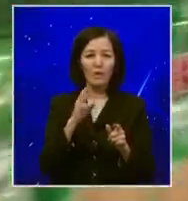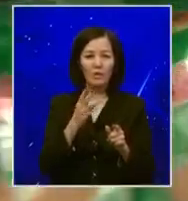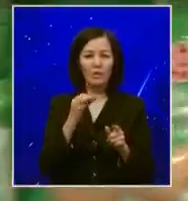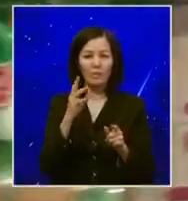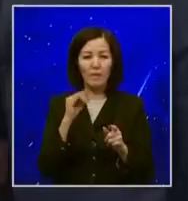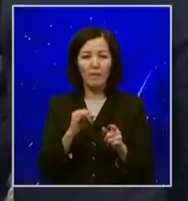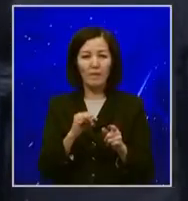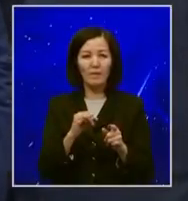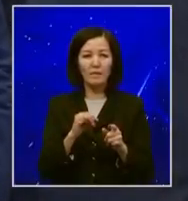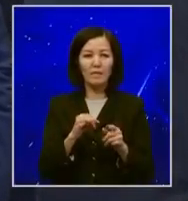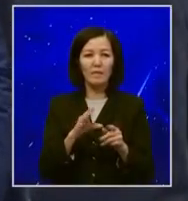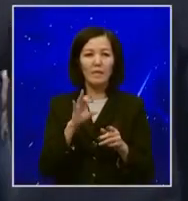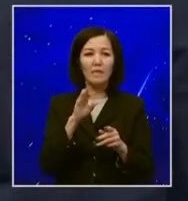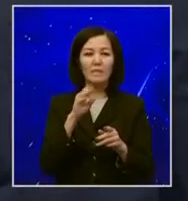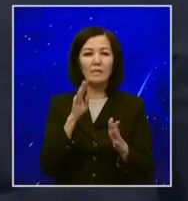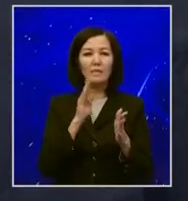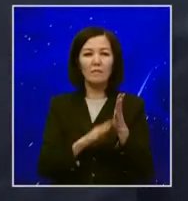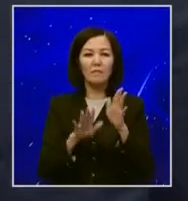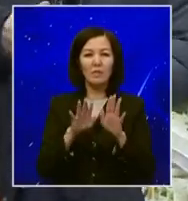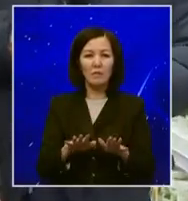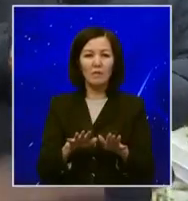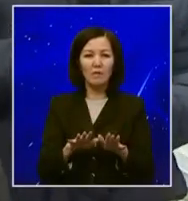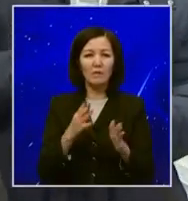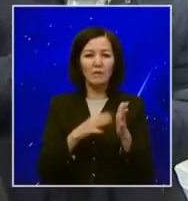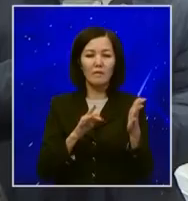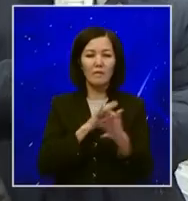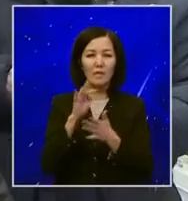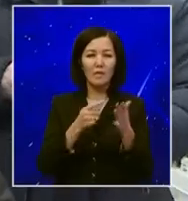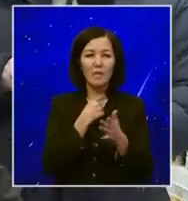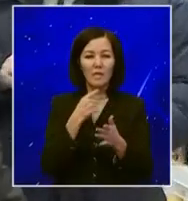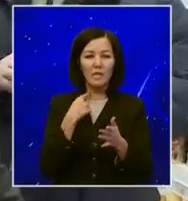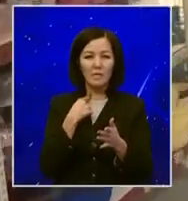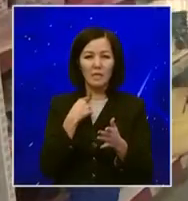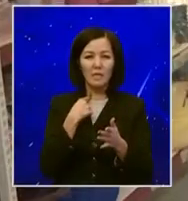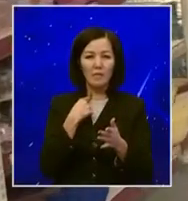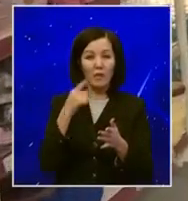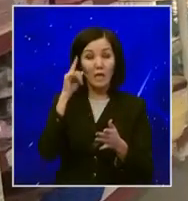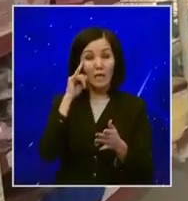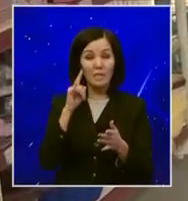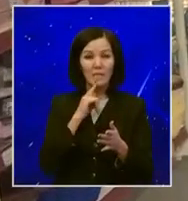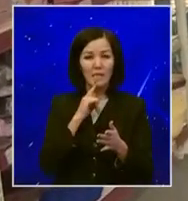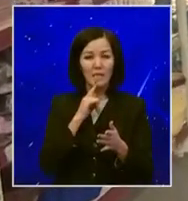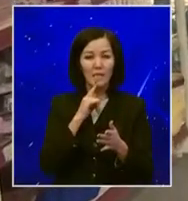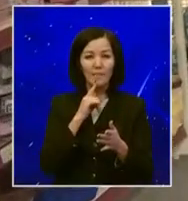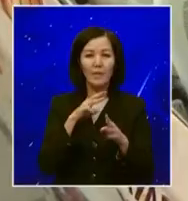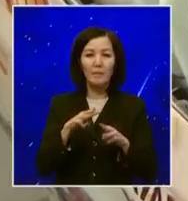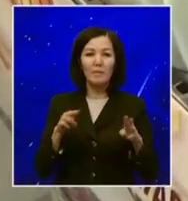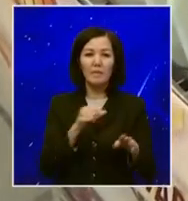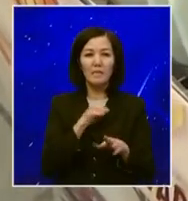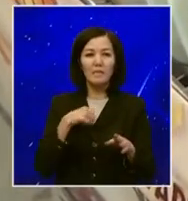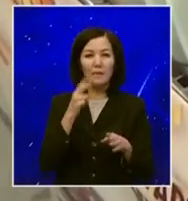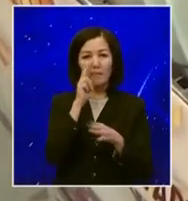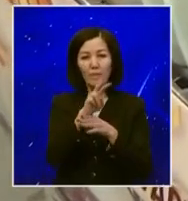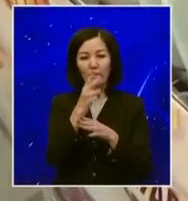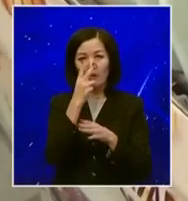Berry». Сети принадлежит 90 торговых комплексов в 9 городах Казахстана. Министр торговли и интеграции лично прошелся по всем